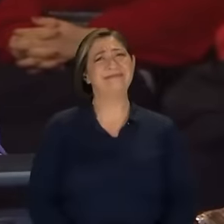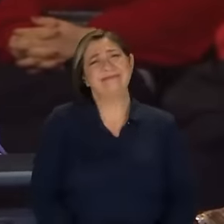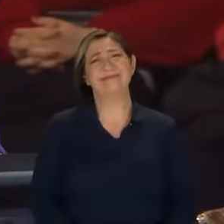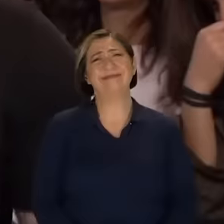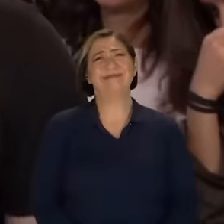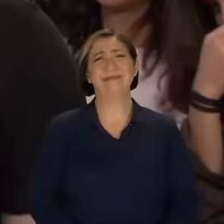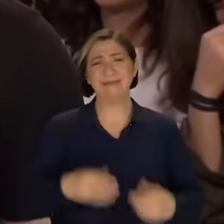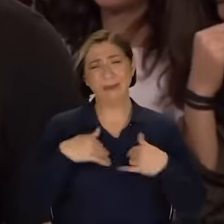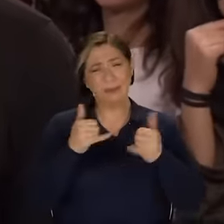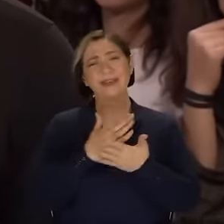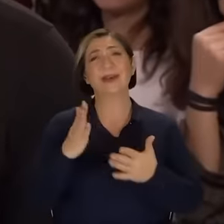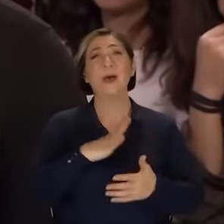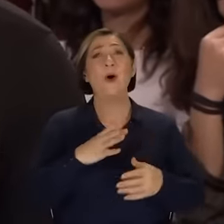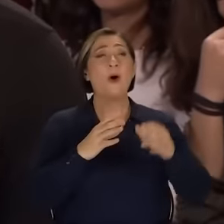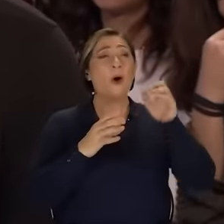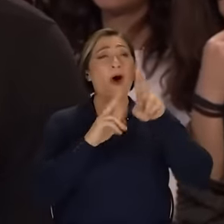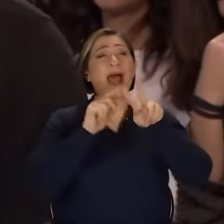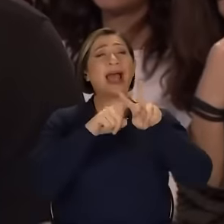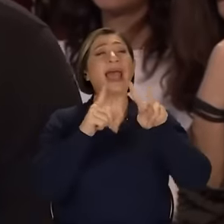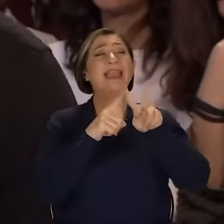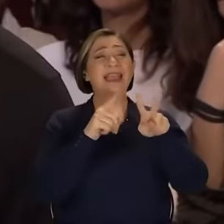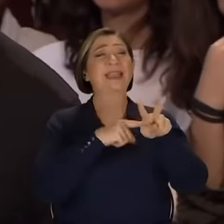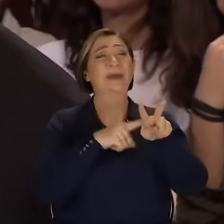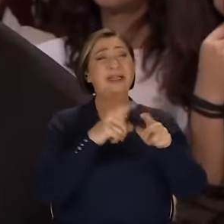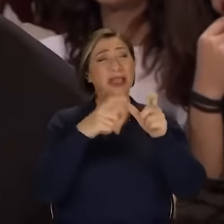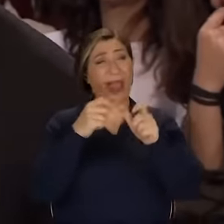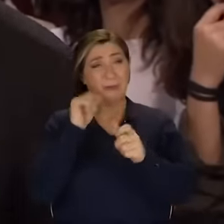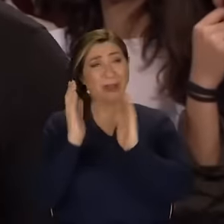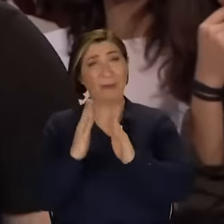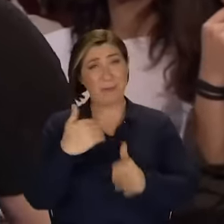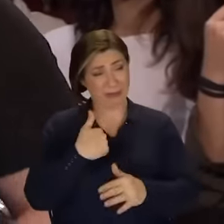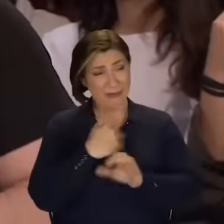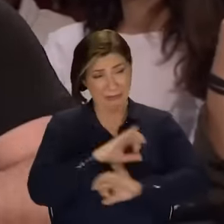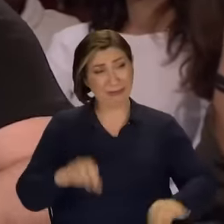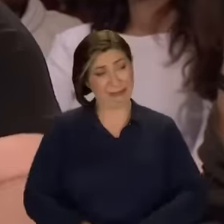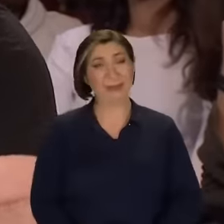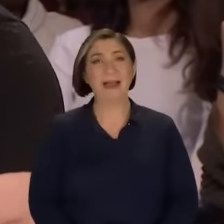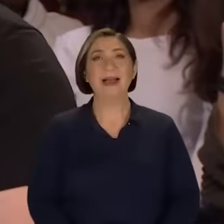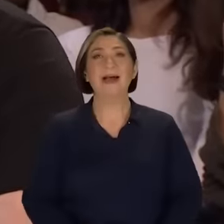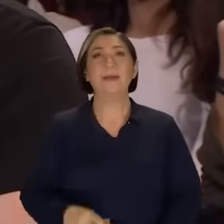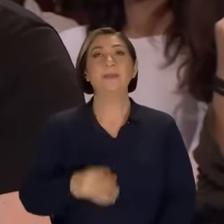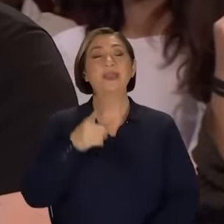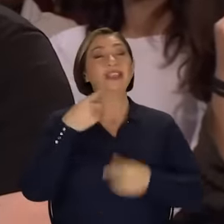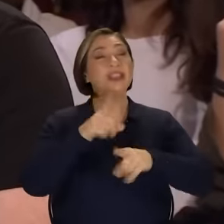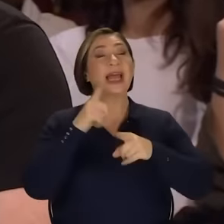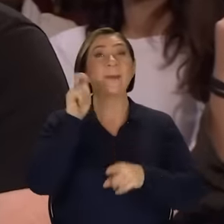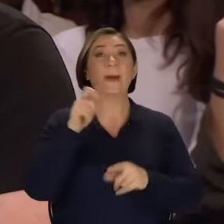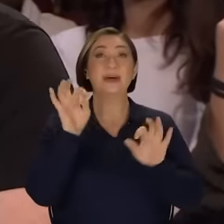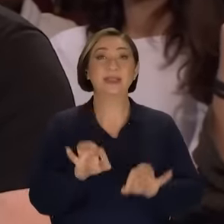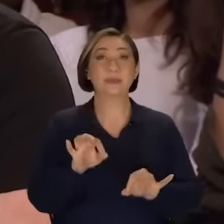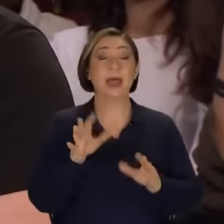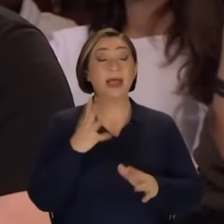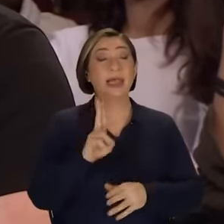Peki ben sonra Okan Yalabık'la Şener abi mi devam edecek bensiz diye. Sonra onunla ilgili şaka yapmaya başladım. Dedim